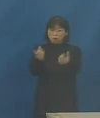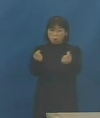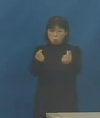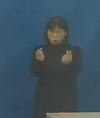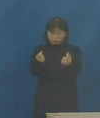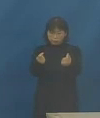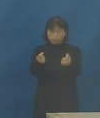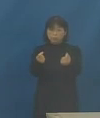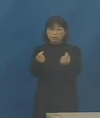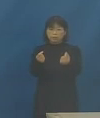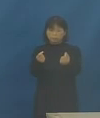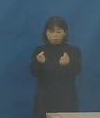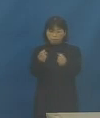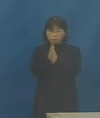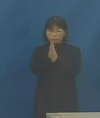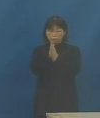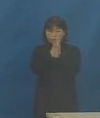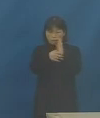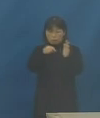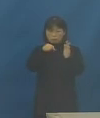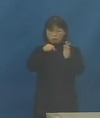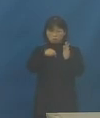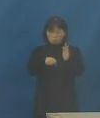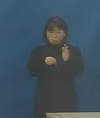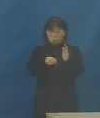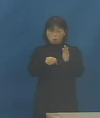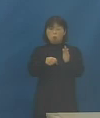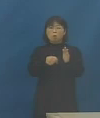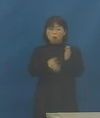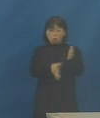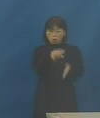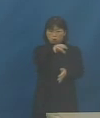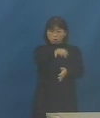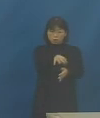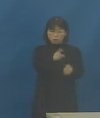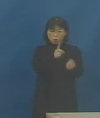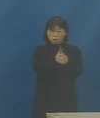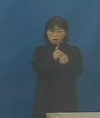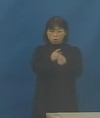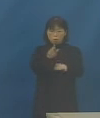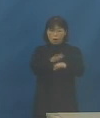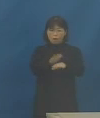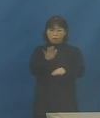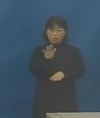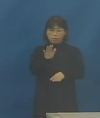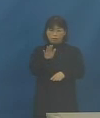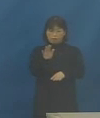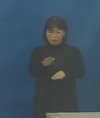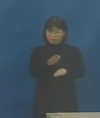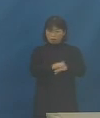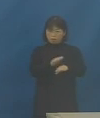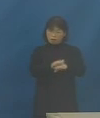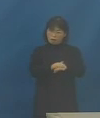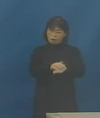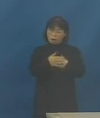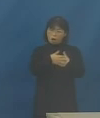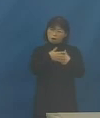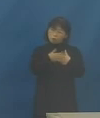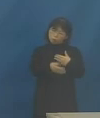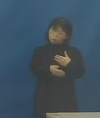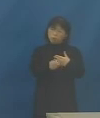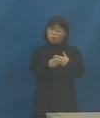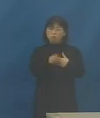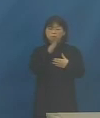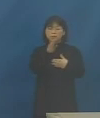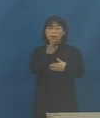a 正拳がわーとこの宴が鳩の対応の回り方まあ不備っていうものも実際